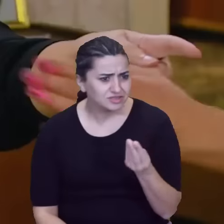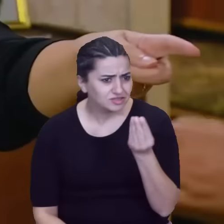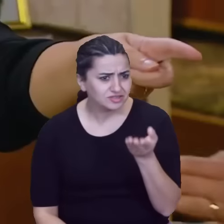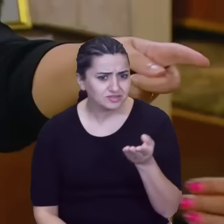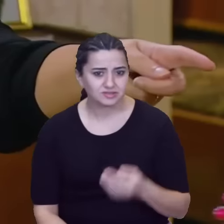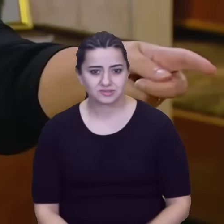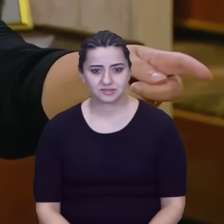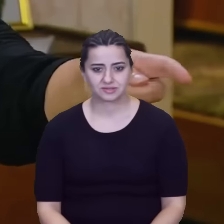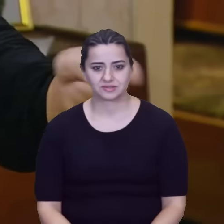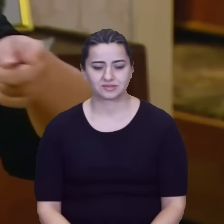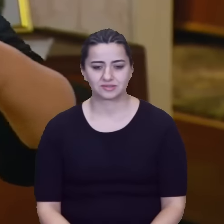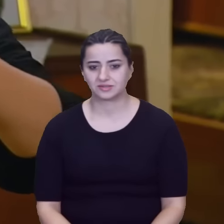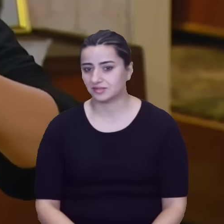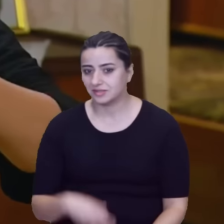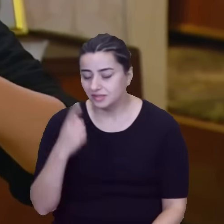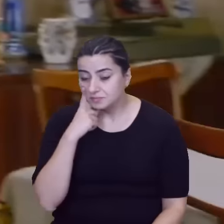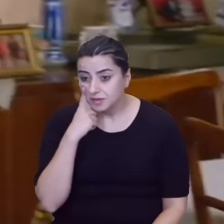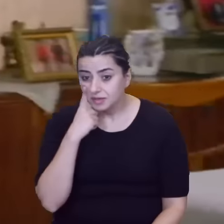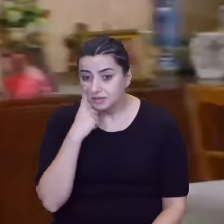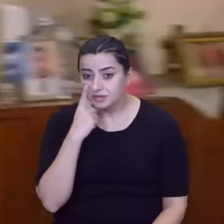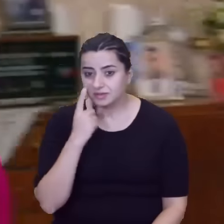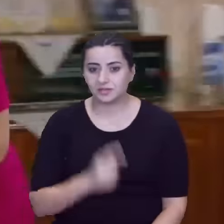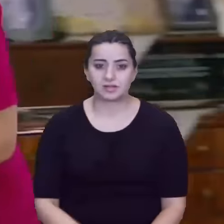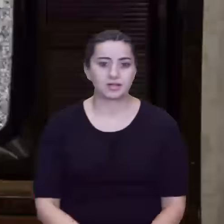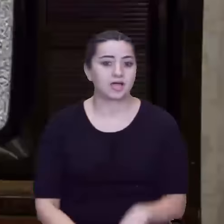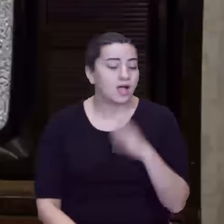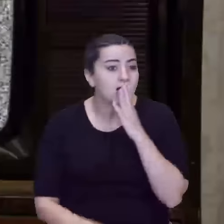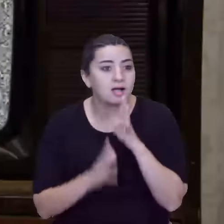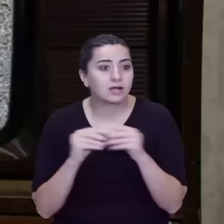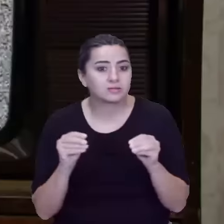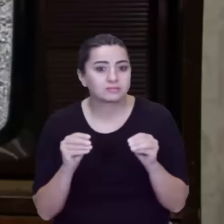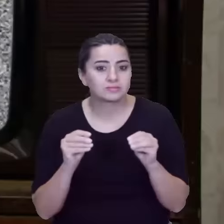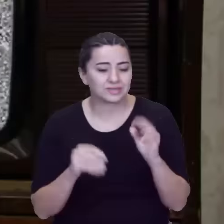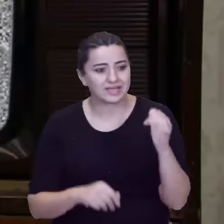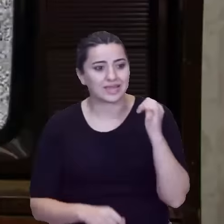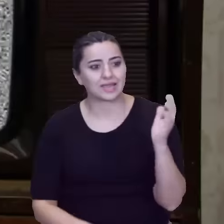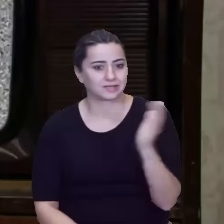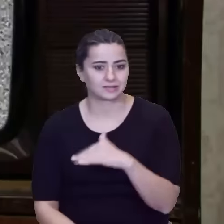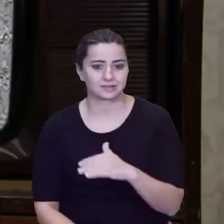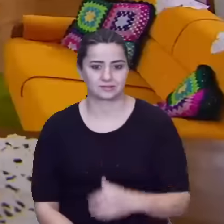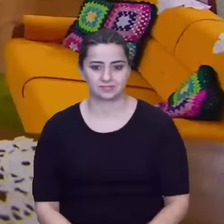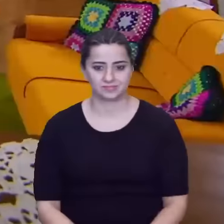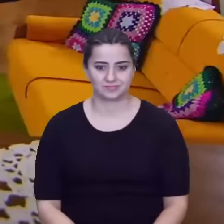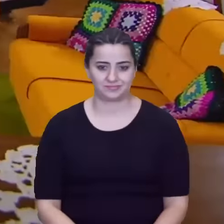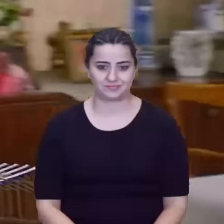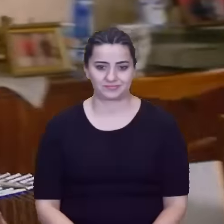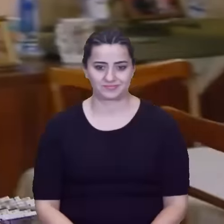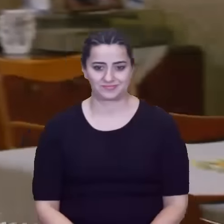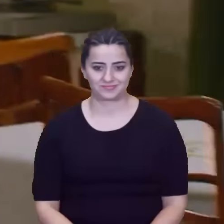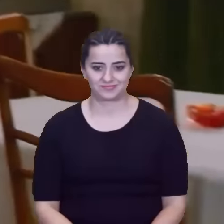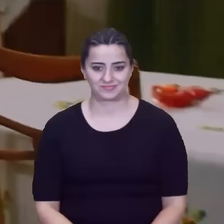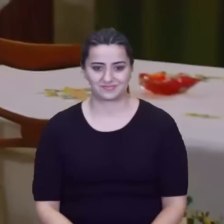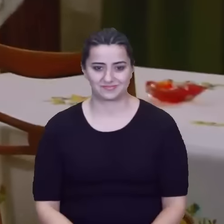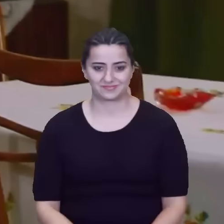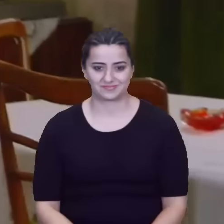şimdi. Bak şimdi. Kafesi uzaklaştırıyor. Aa gitti. Getirsen onu getir. Yerine